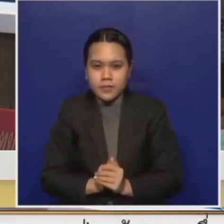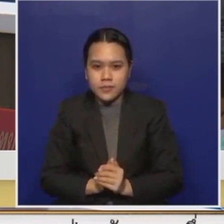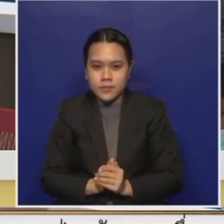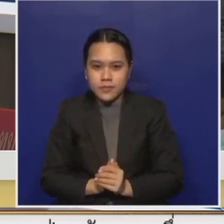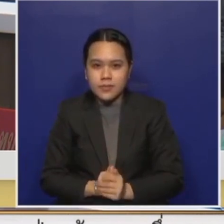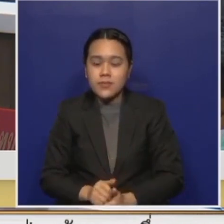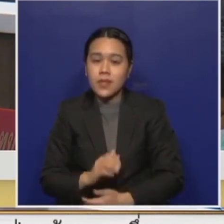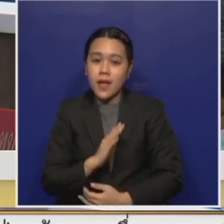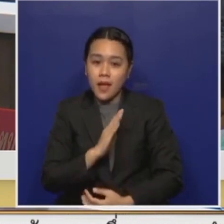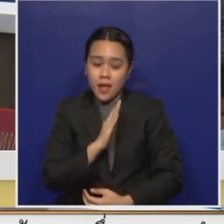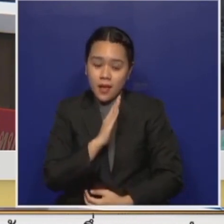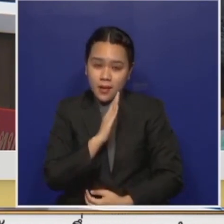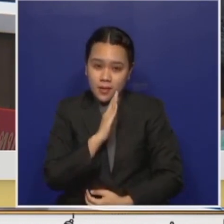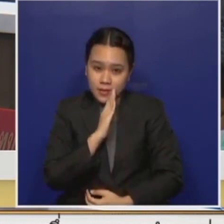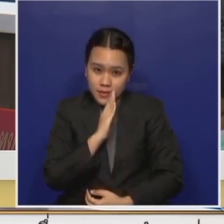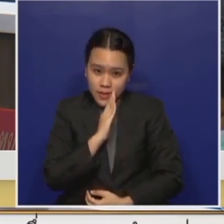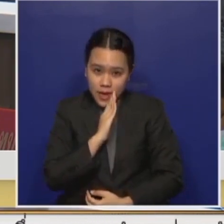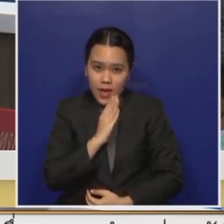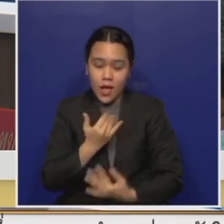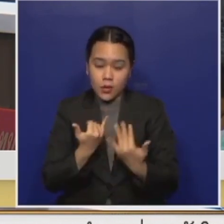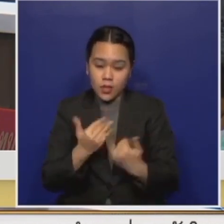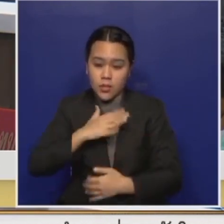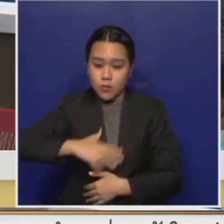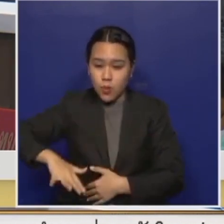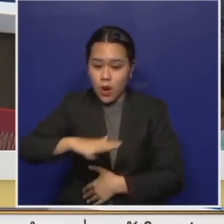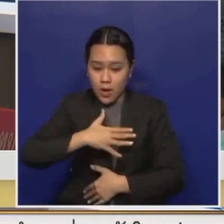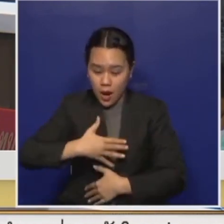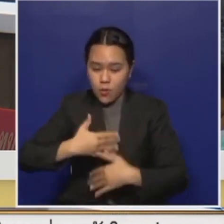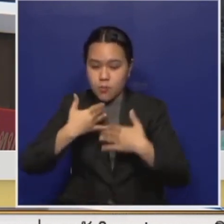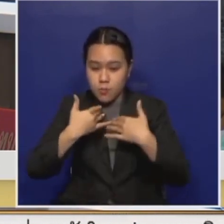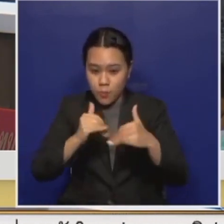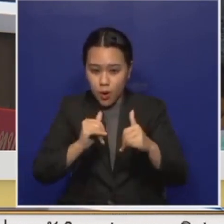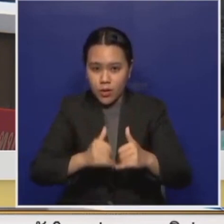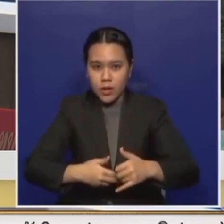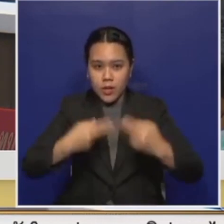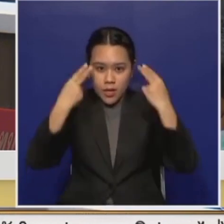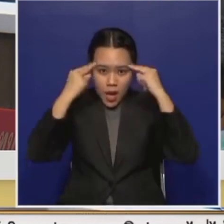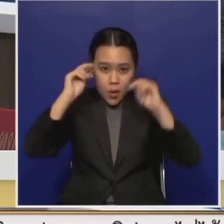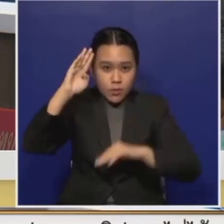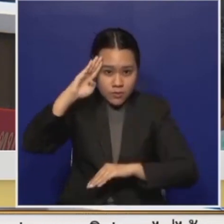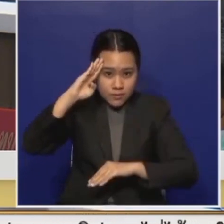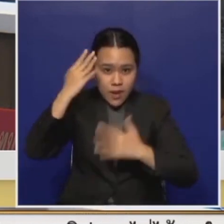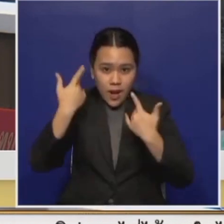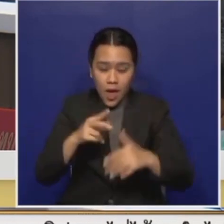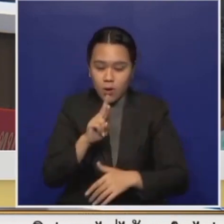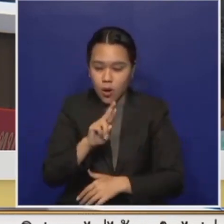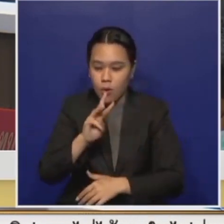ถ้าเราปล่อยให้ผลเอกประยตจนโอชาและท่ลำตีอีก 9 ท่านบริหารและการเป็ดนต่อไป